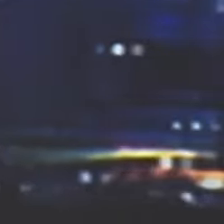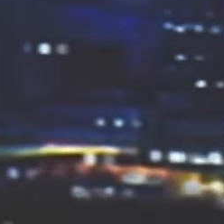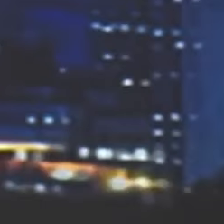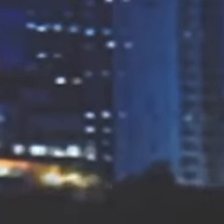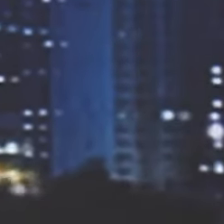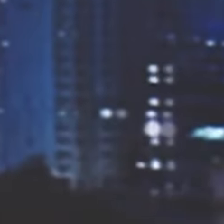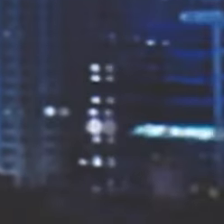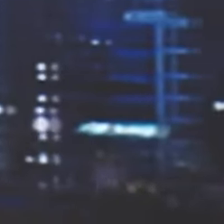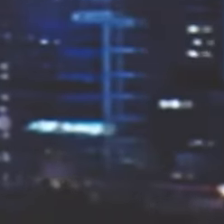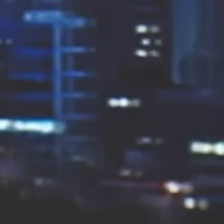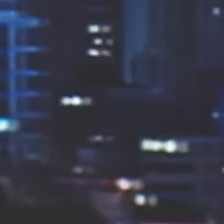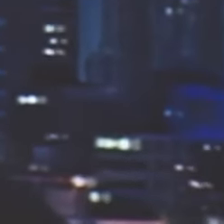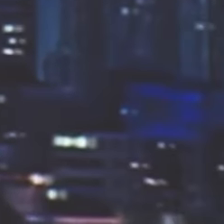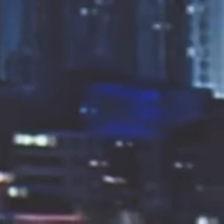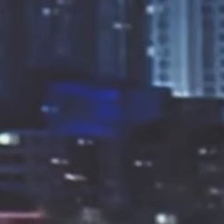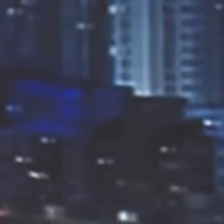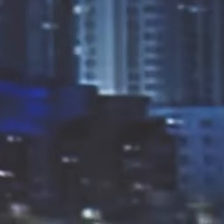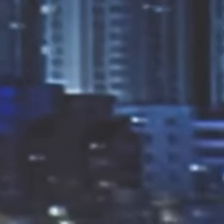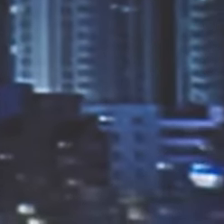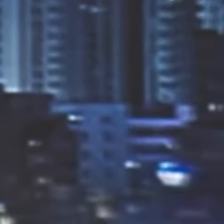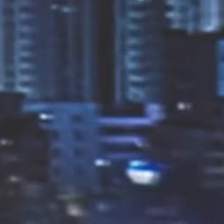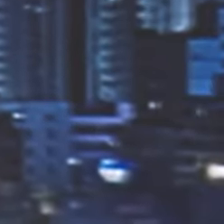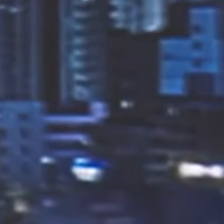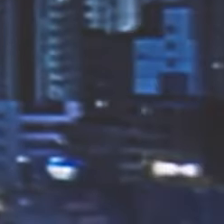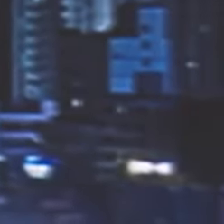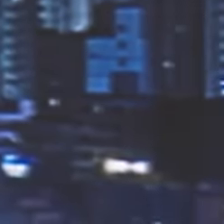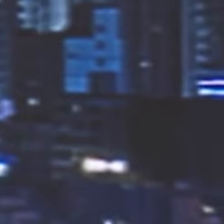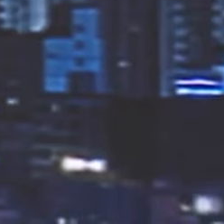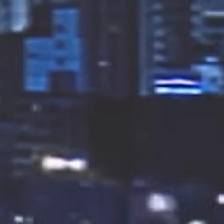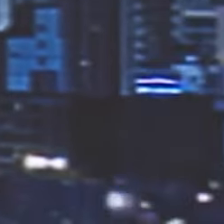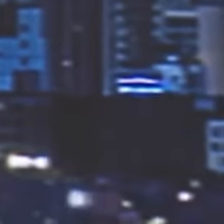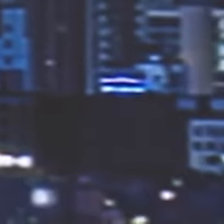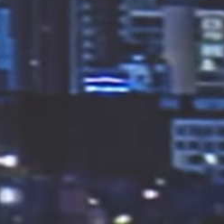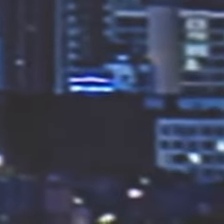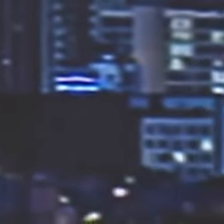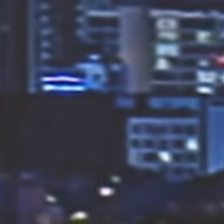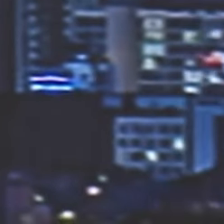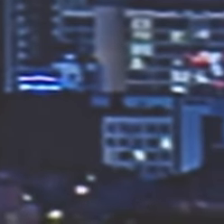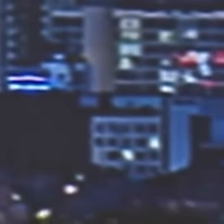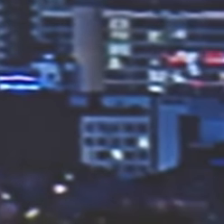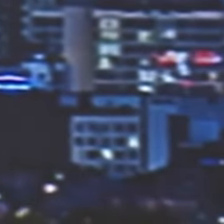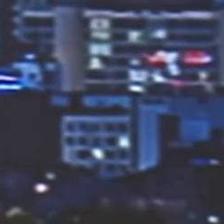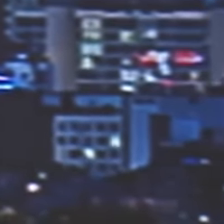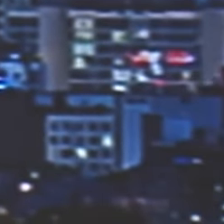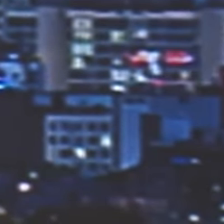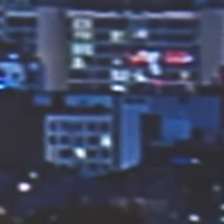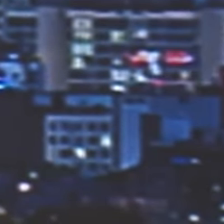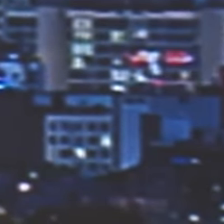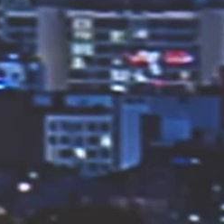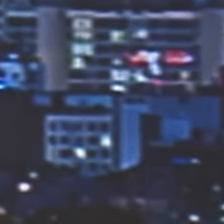JTBC 뉴스를 시청해 주신 여러분 고맙습니다. 저희는 저녁 6시 50분 뉴스룸에서 뵙겠습니다.